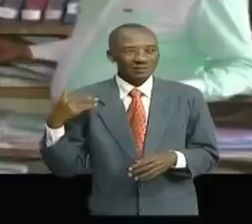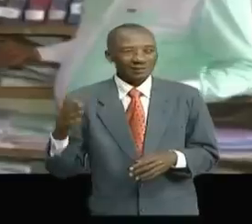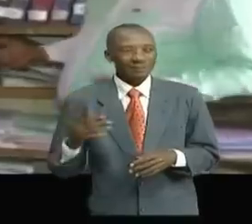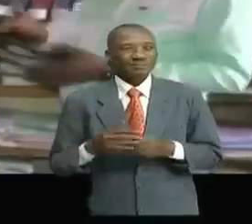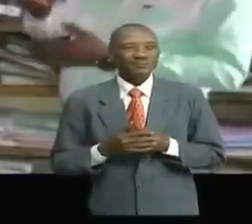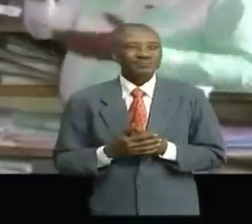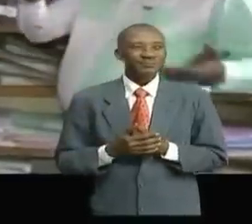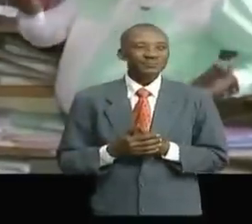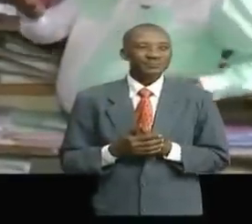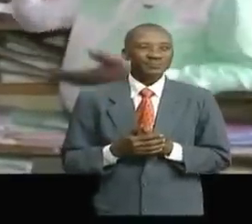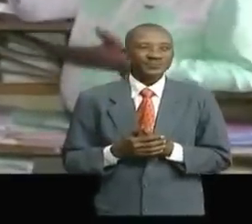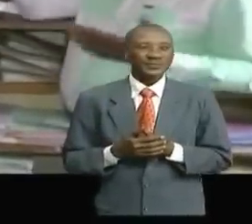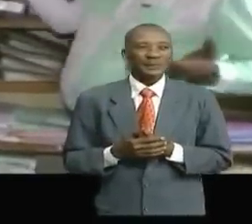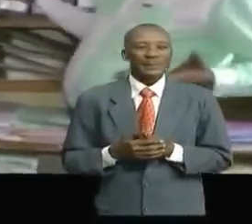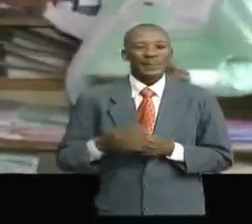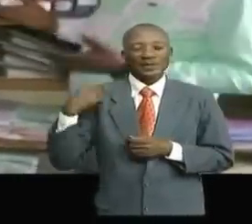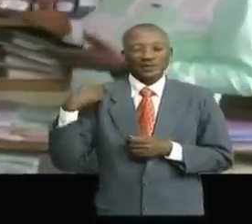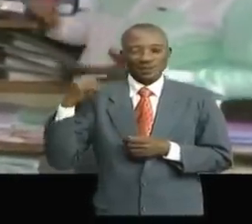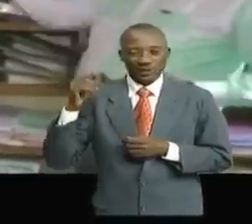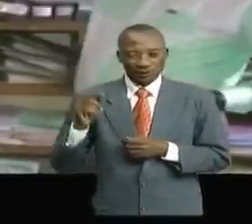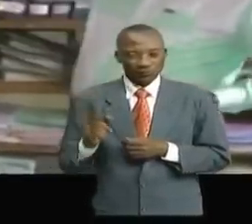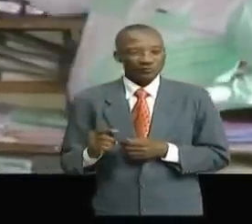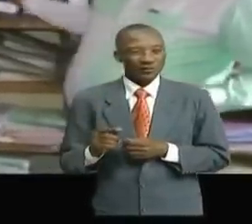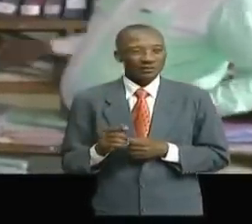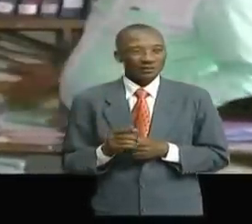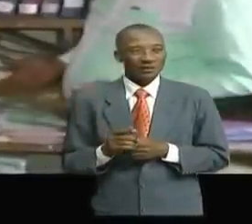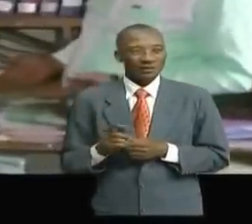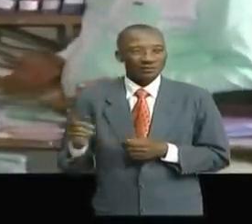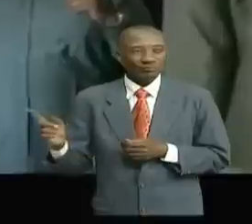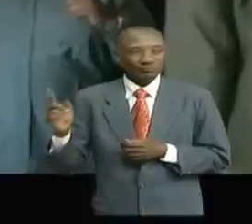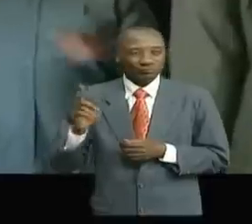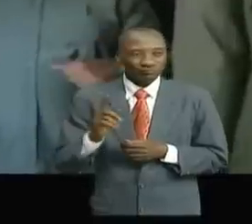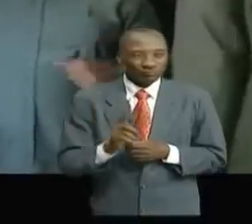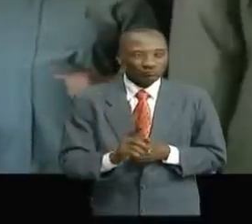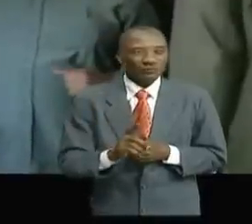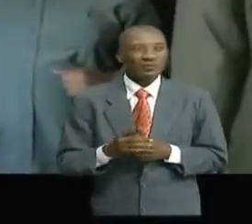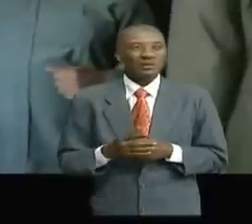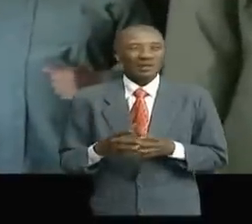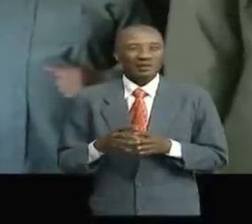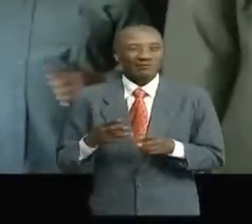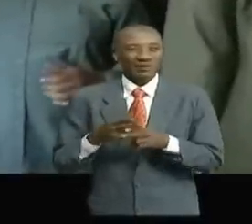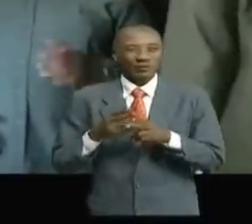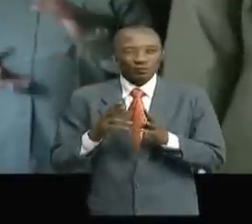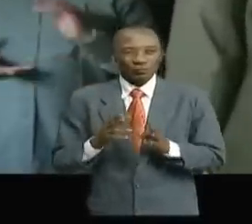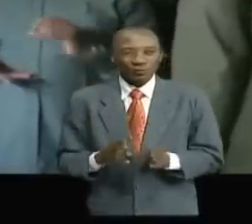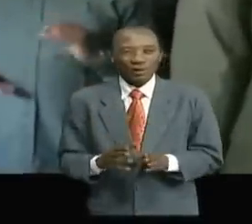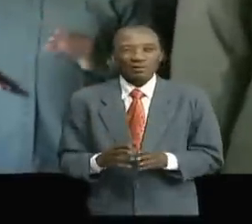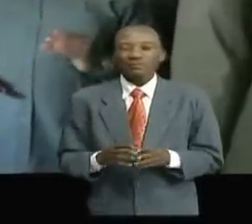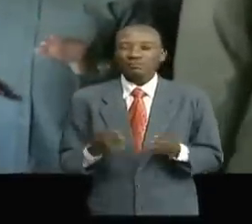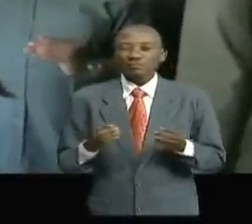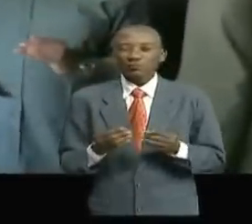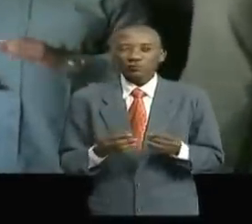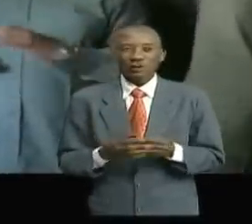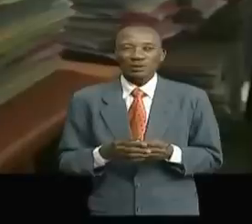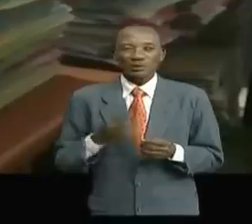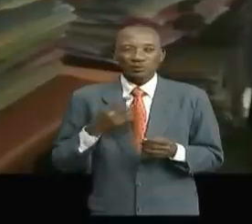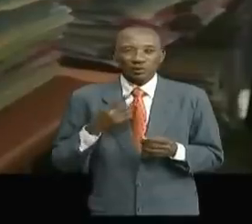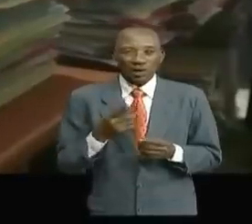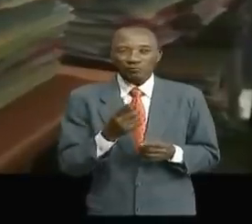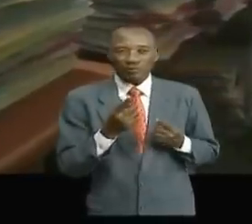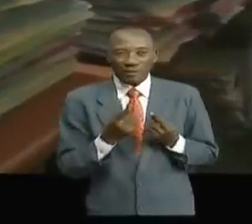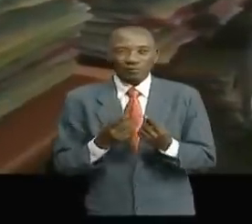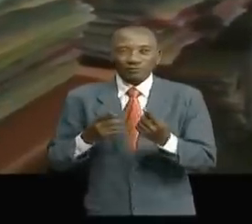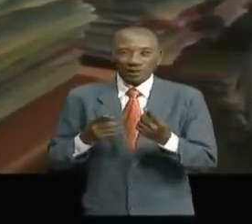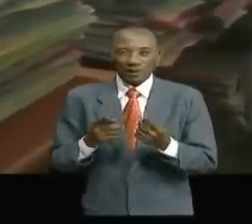passé, le chef de l'exécutif provincial a échangé avec les contrôleurs pour vérifier les accusations portées contre eux. Patrick